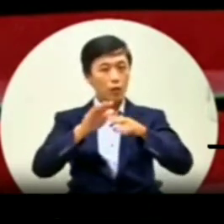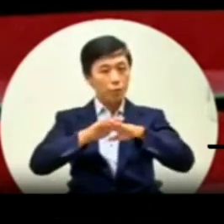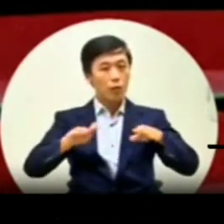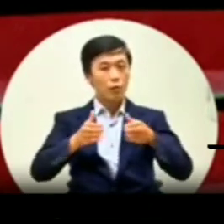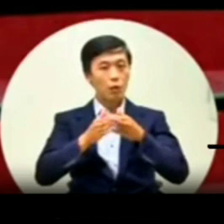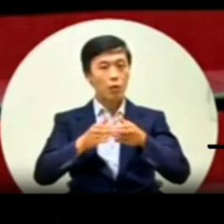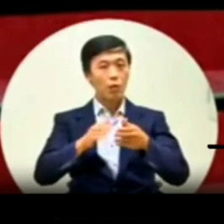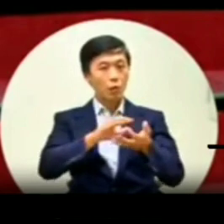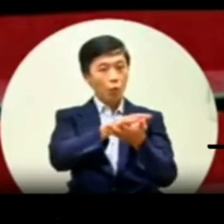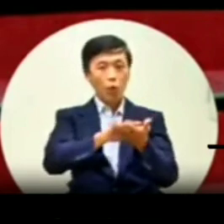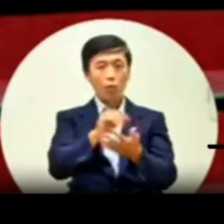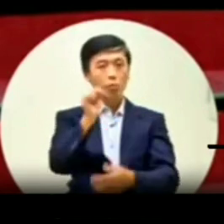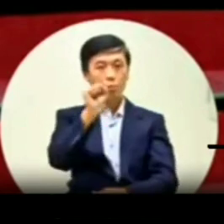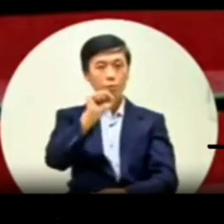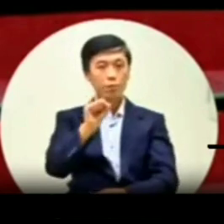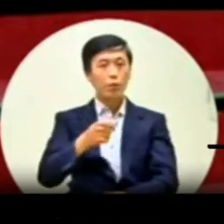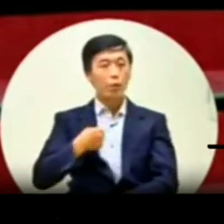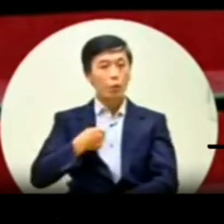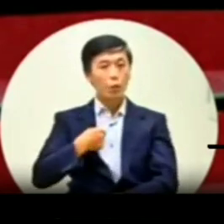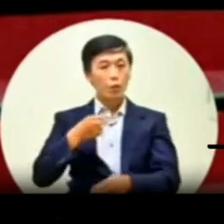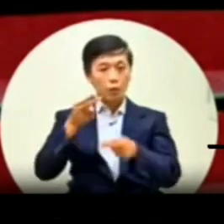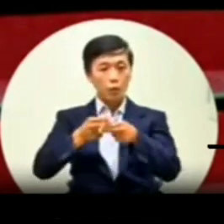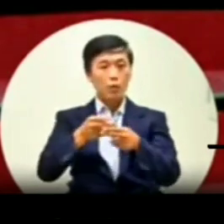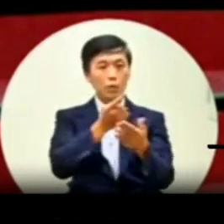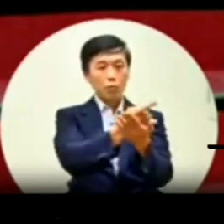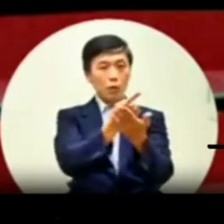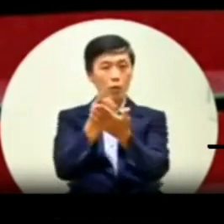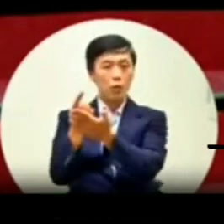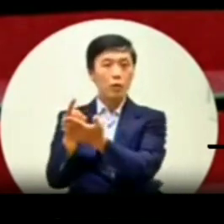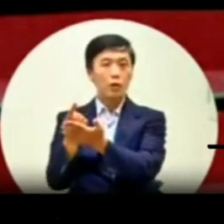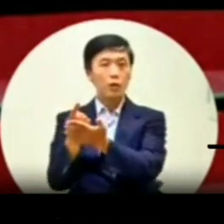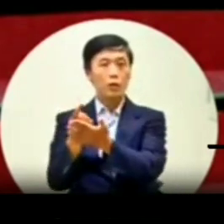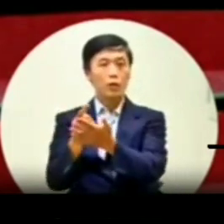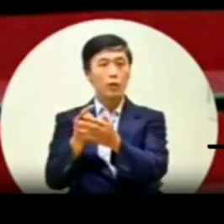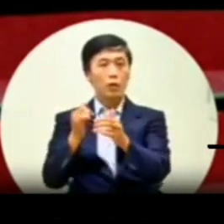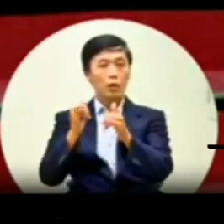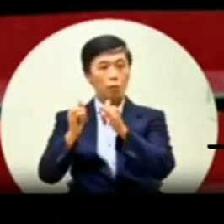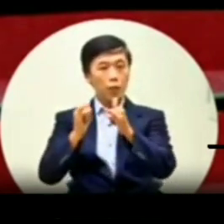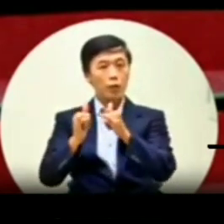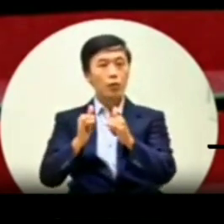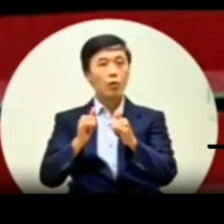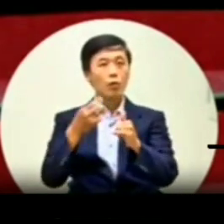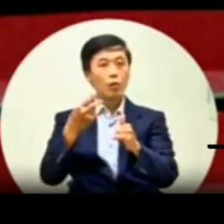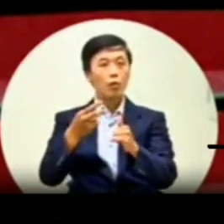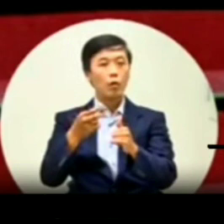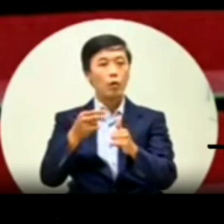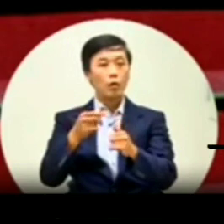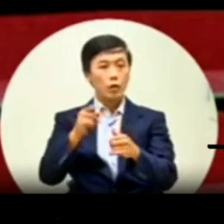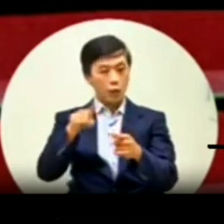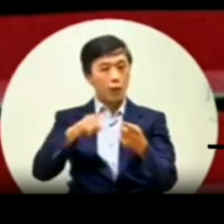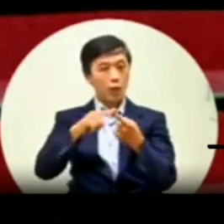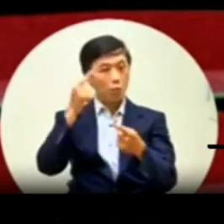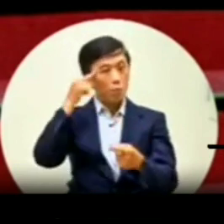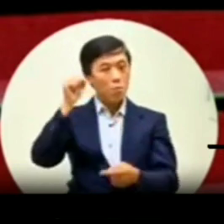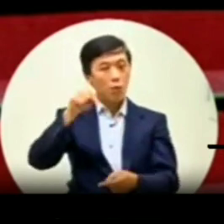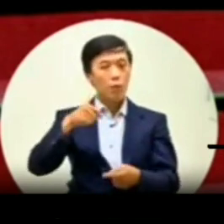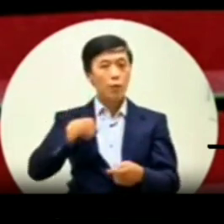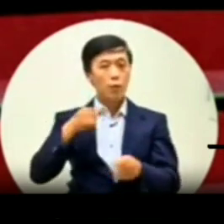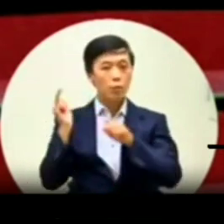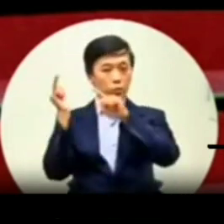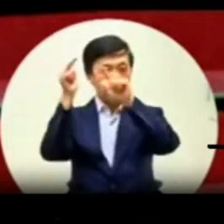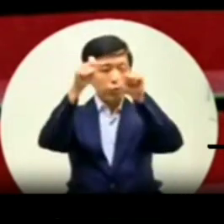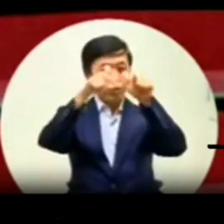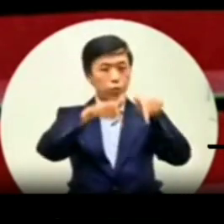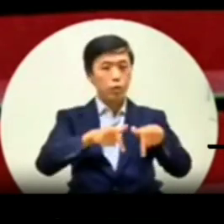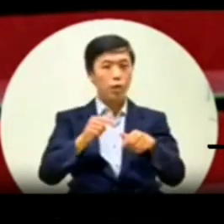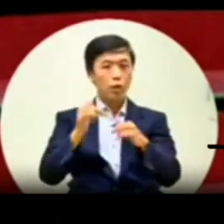子。我相信在场的所有人跟所有的高雄市民都同意这件事情。今天我听了一整天所有议员